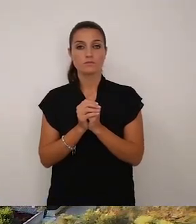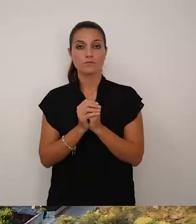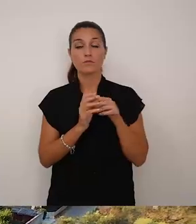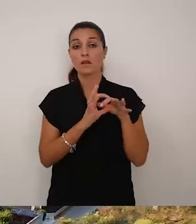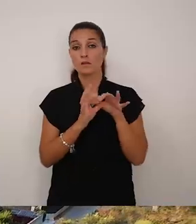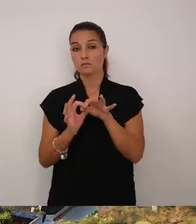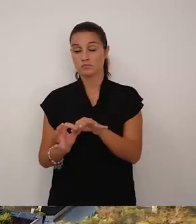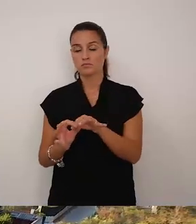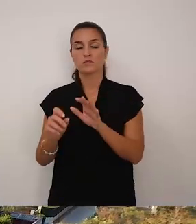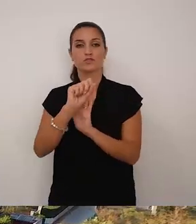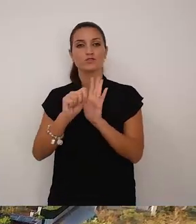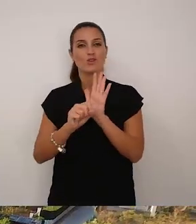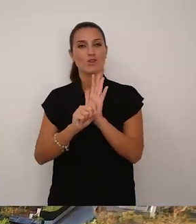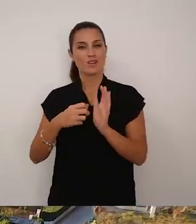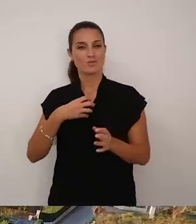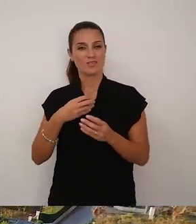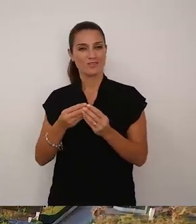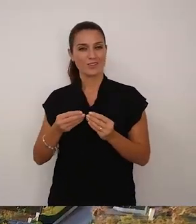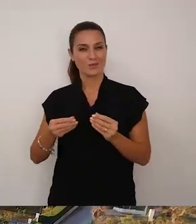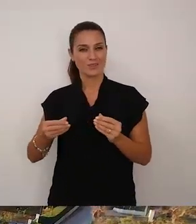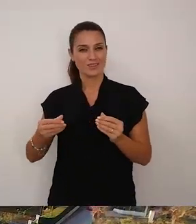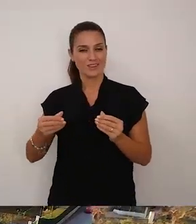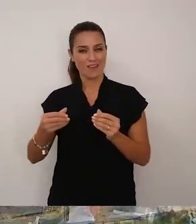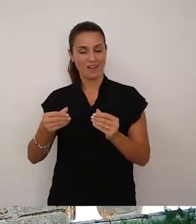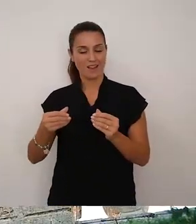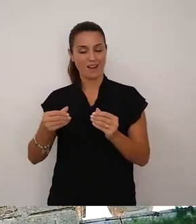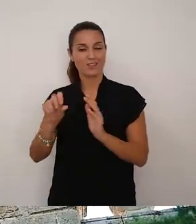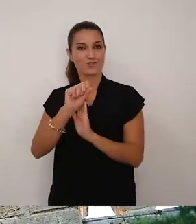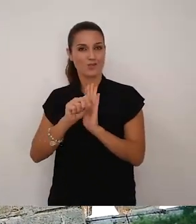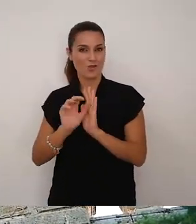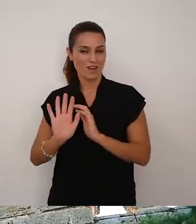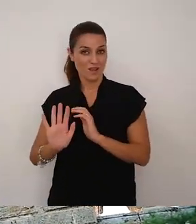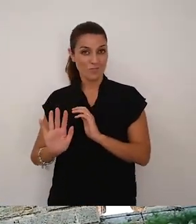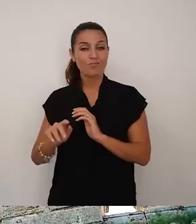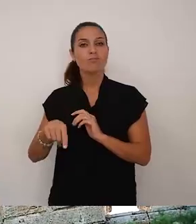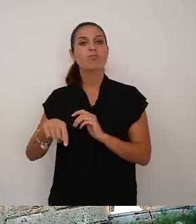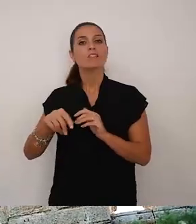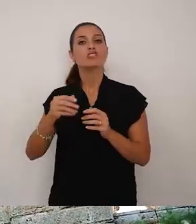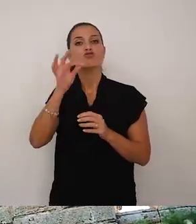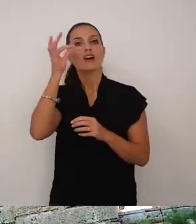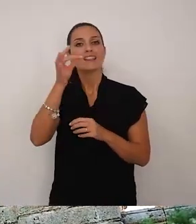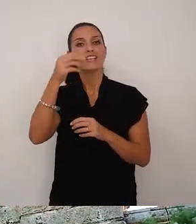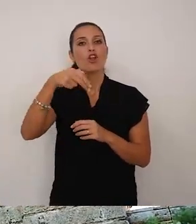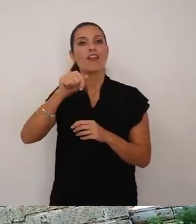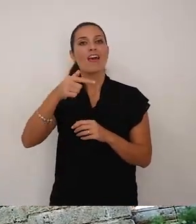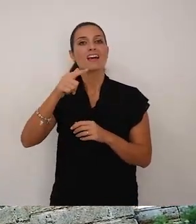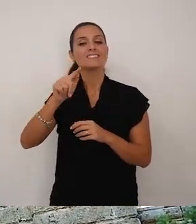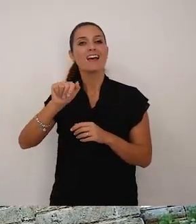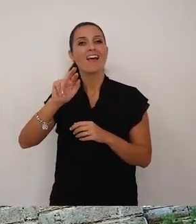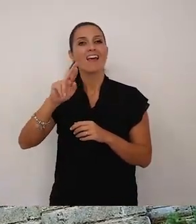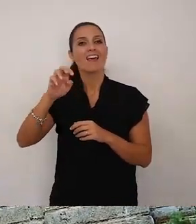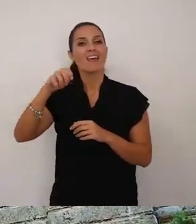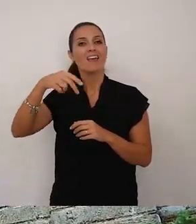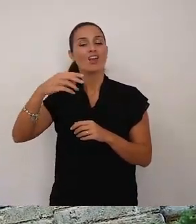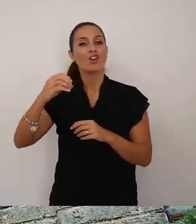Legato sempre alla storia feudale di Matino è il giardino Lazzarello, posizionato nell'omonima contrada.